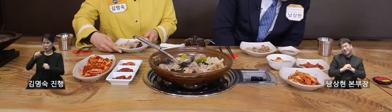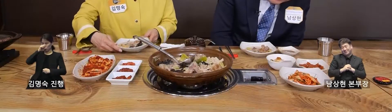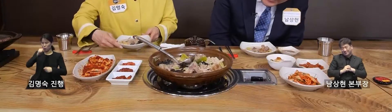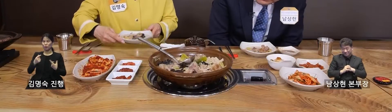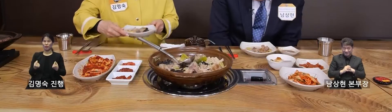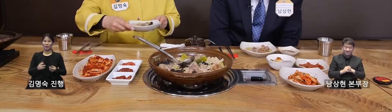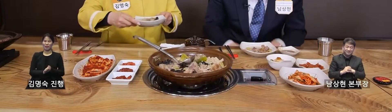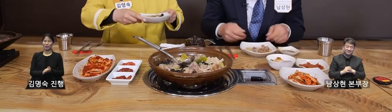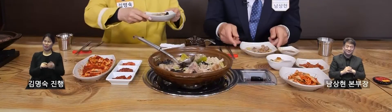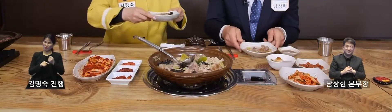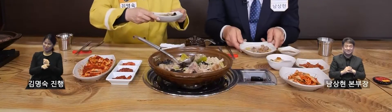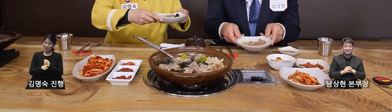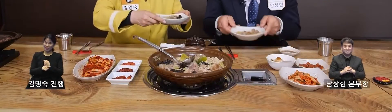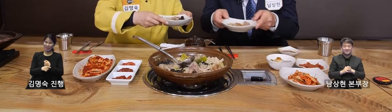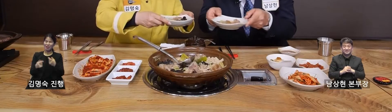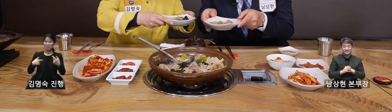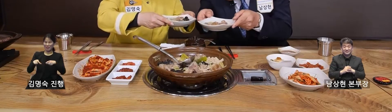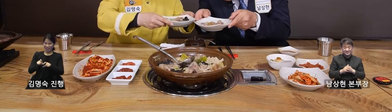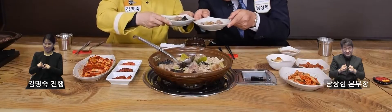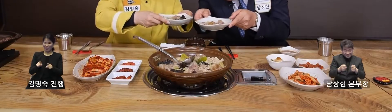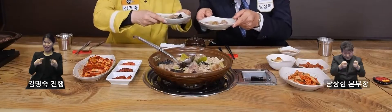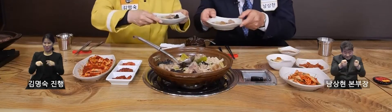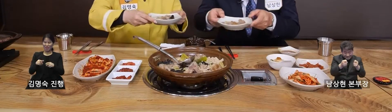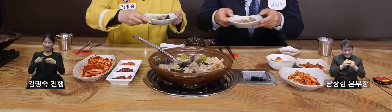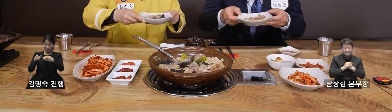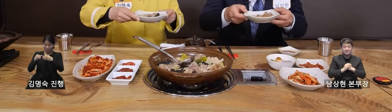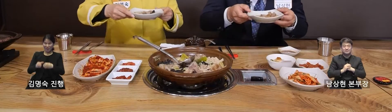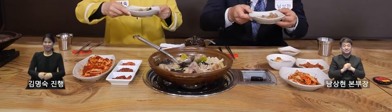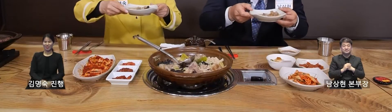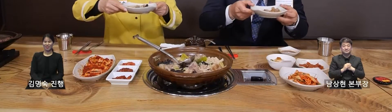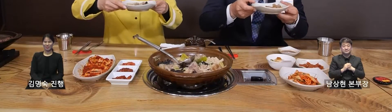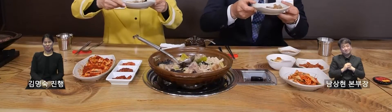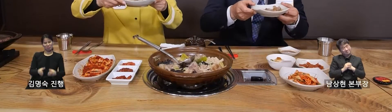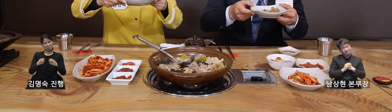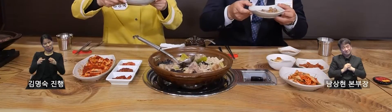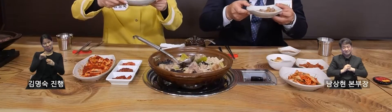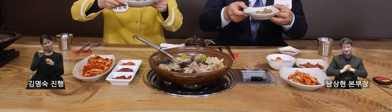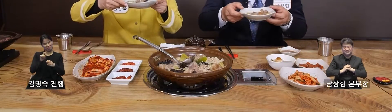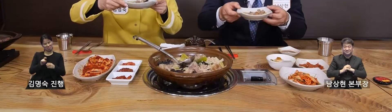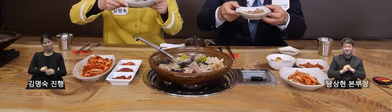아닙니다. 그런 의미에서 네, 건배. 자, 건배. 네. 건배가 맞나?